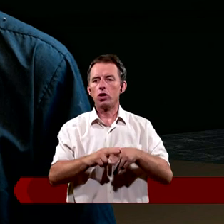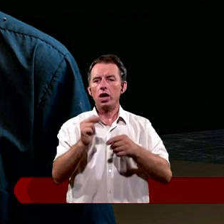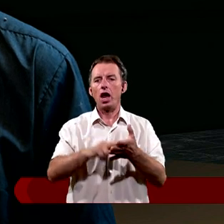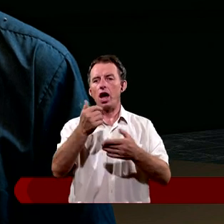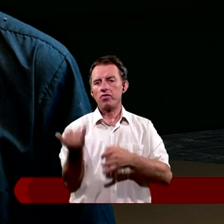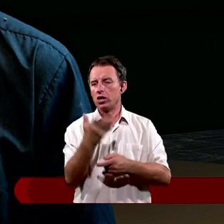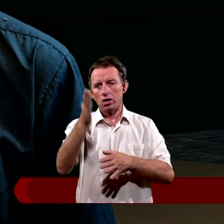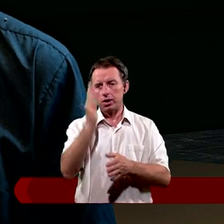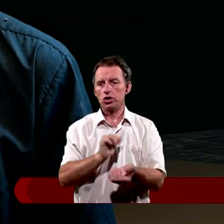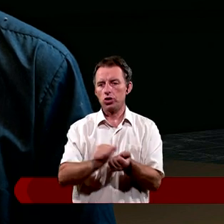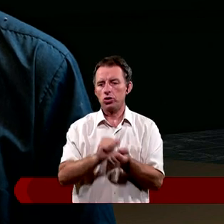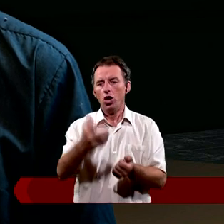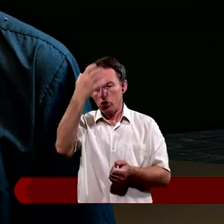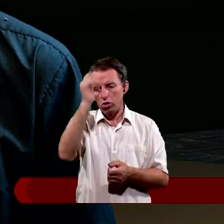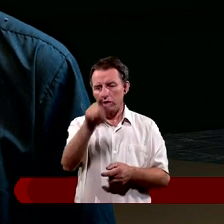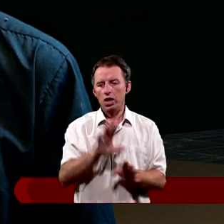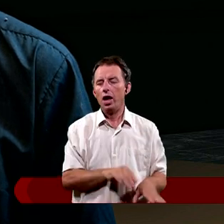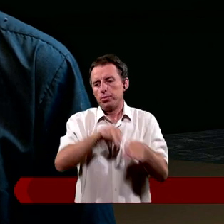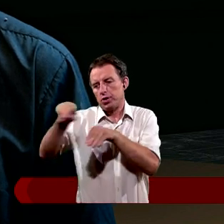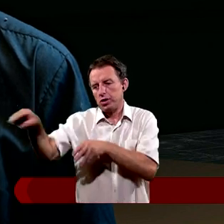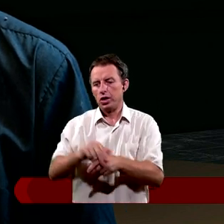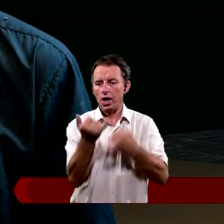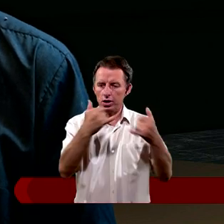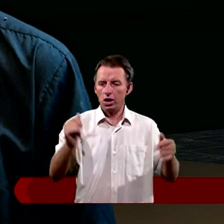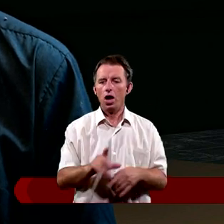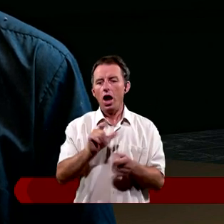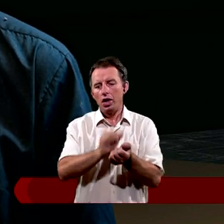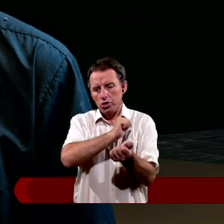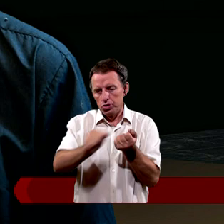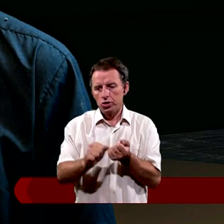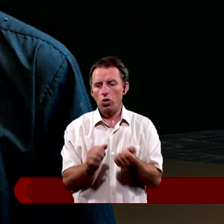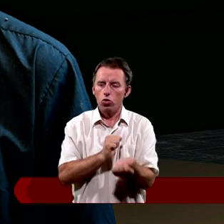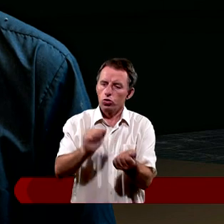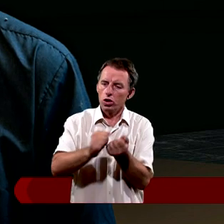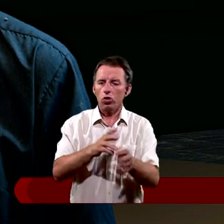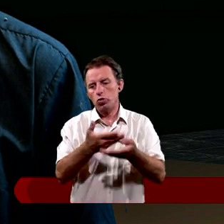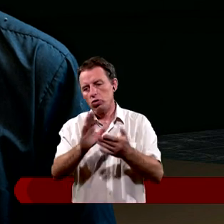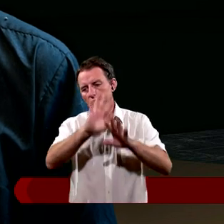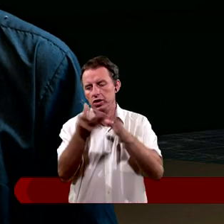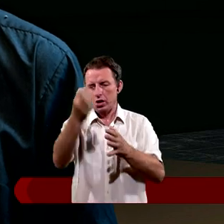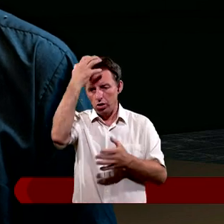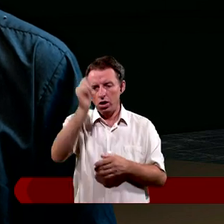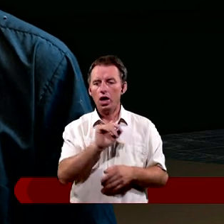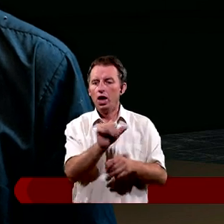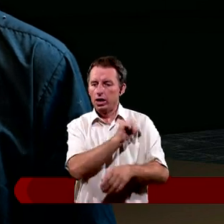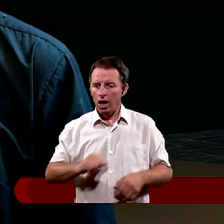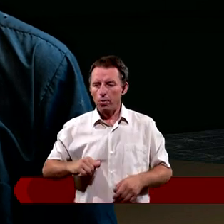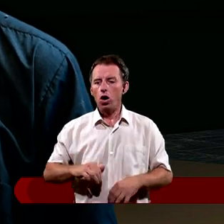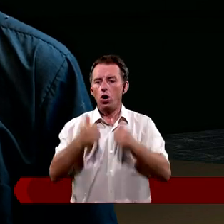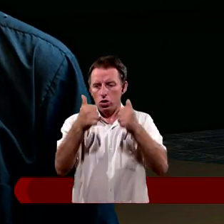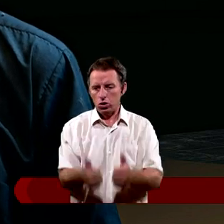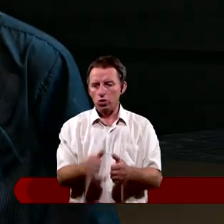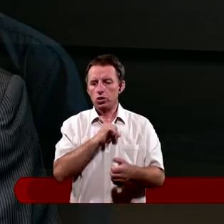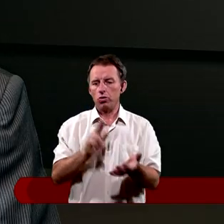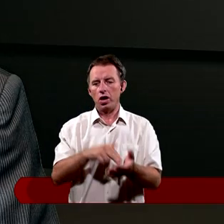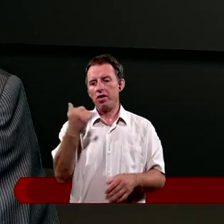wieki nie będzie zniszczone, a królestwo to nie przejdzie na inny lud, zniszczy i usunie wszystkie owe królestwa, lecz samo ostoi się na